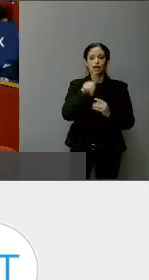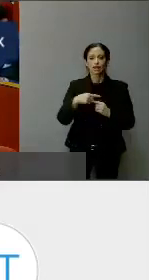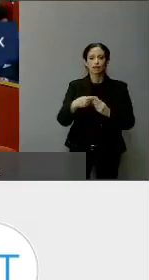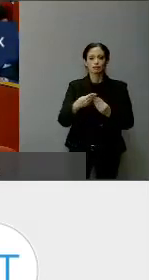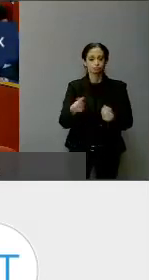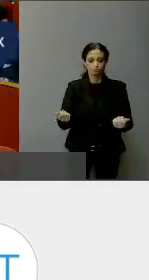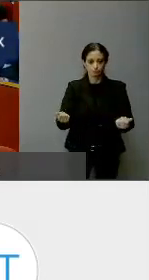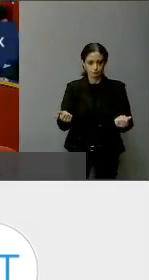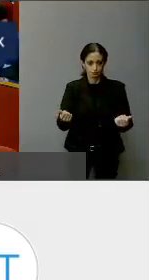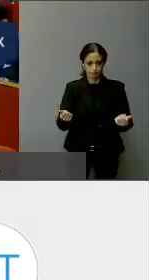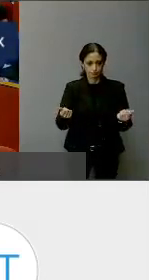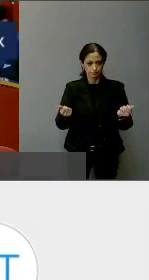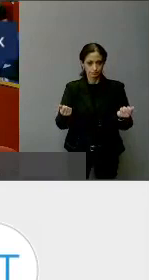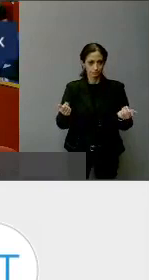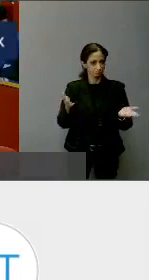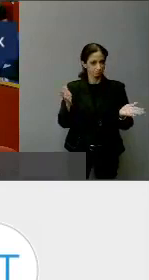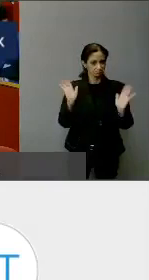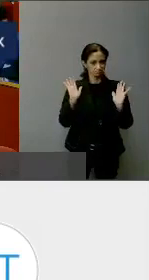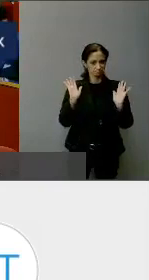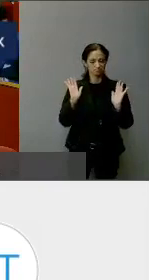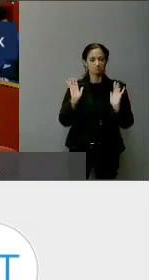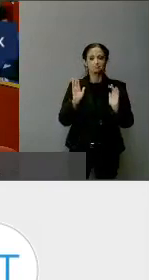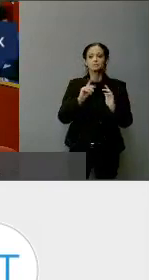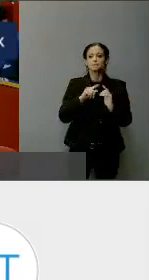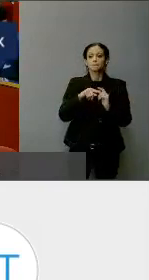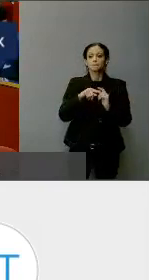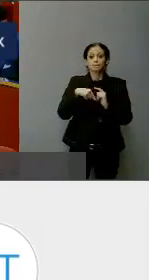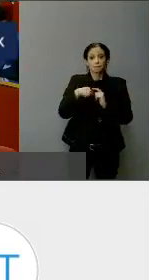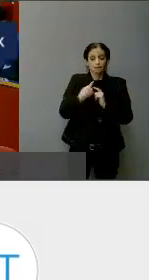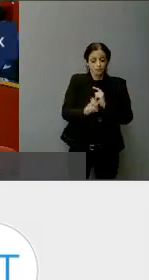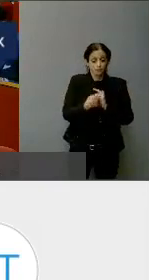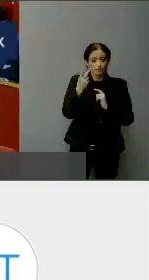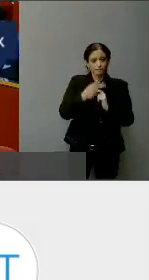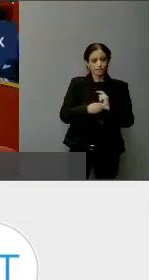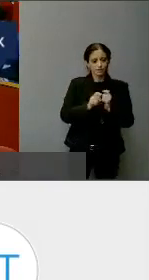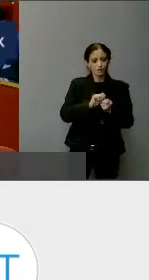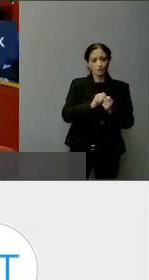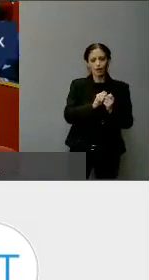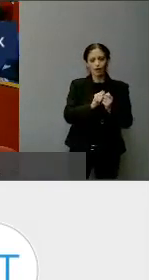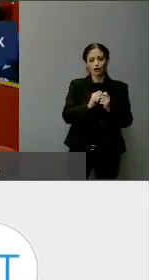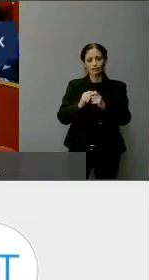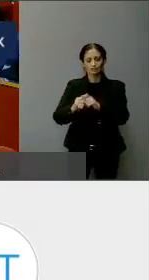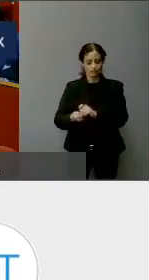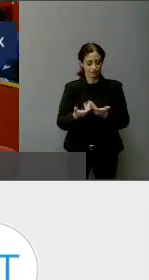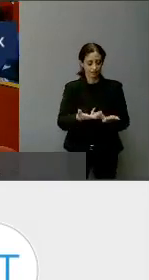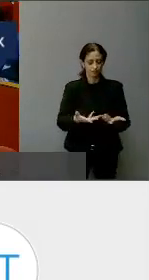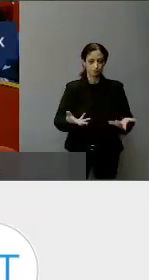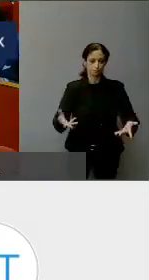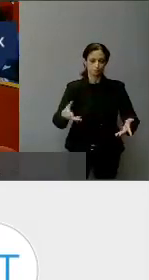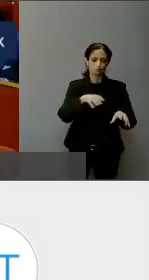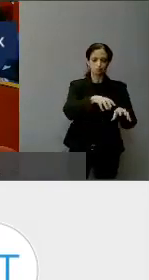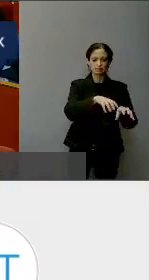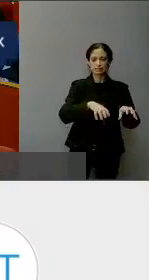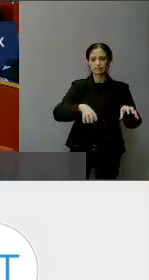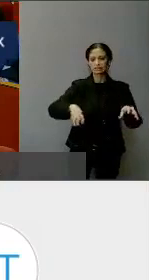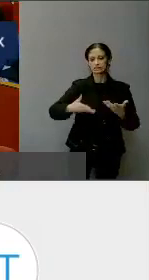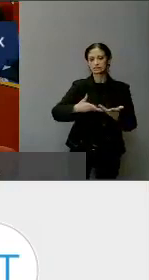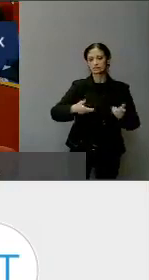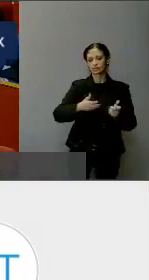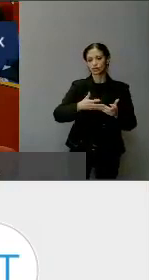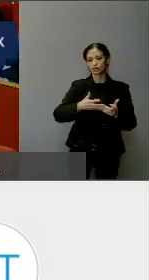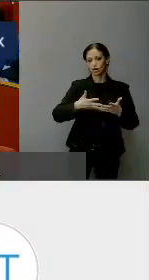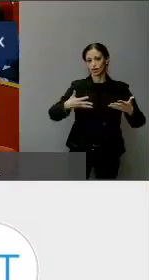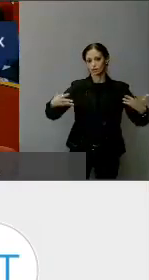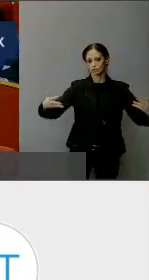nulla per andare comunque modificare delle porzioni di territorio abbastanza ampie